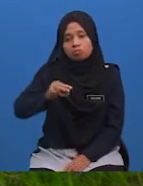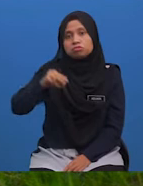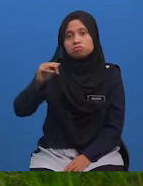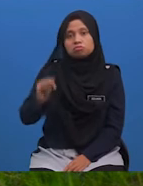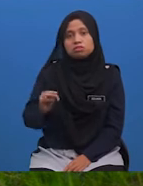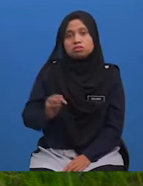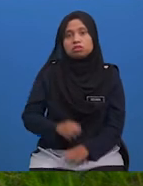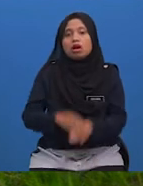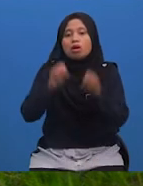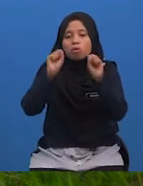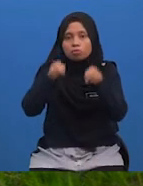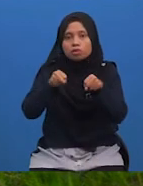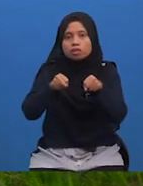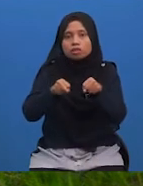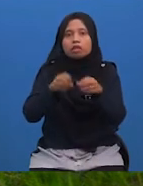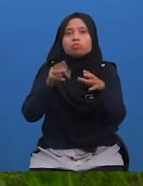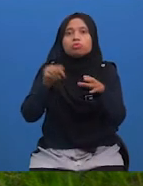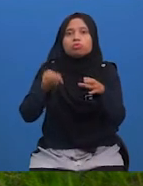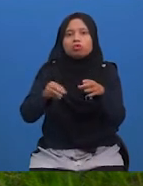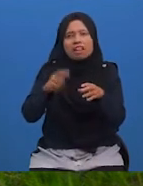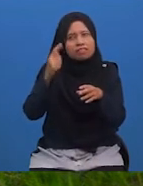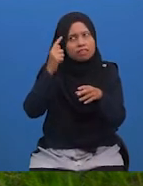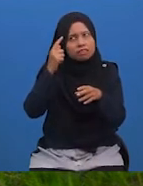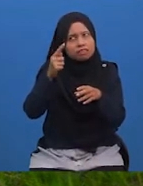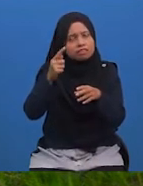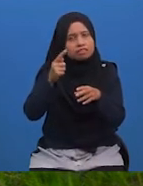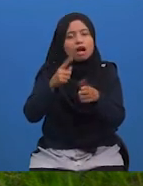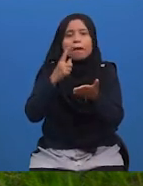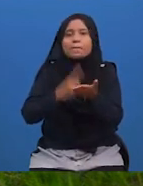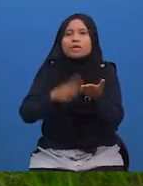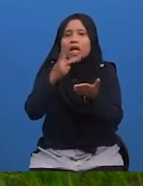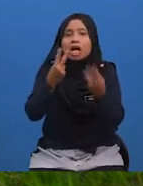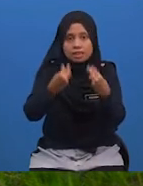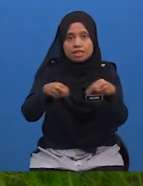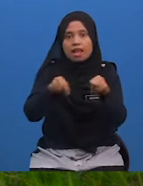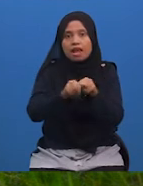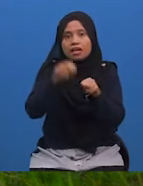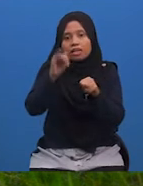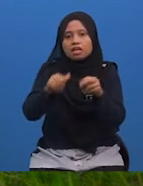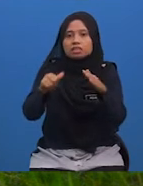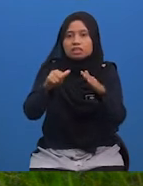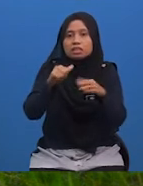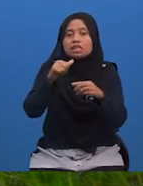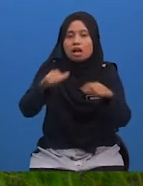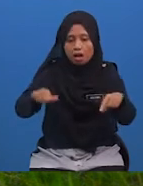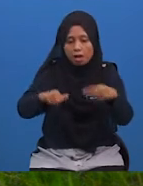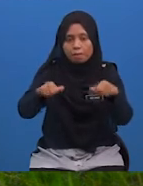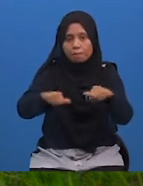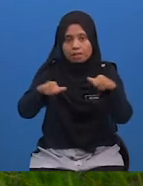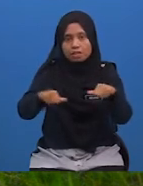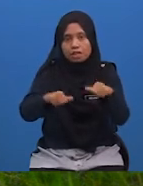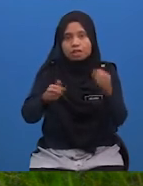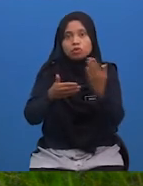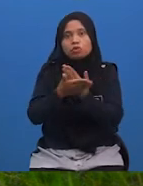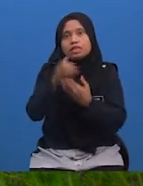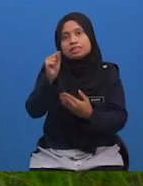Murid-murid, boleh tak murid-murid meneka apakah nilai yang diamalkan oleh Sang Ranggu dan